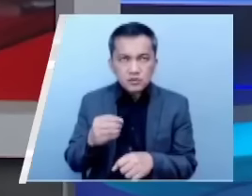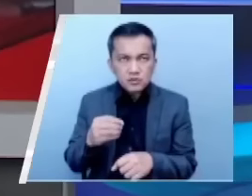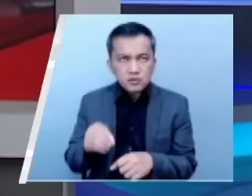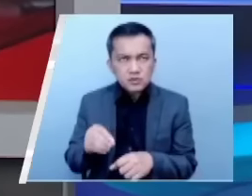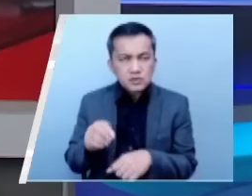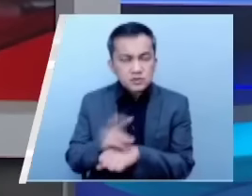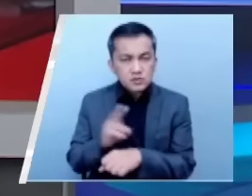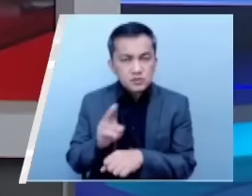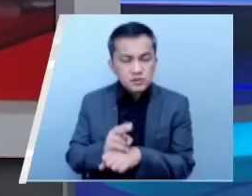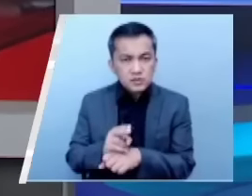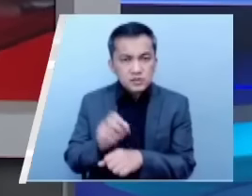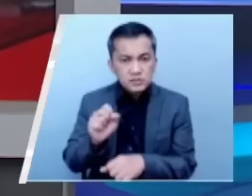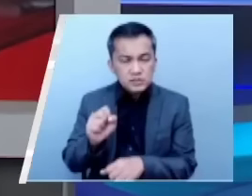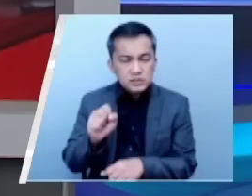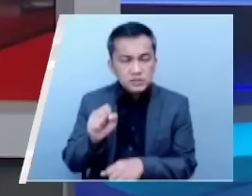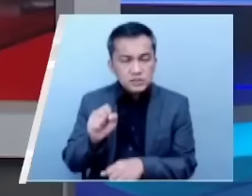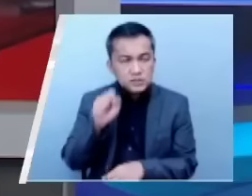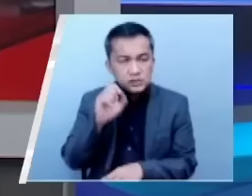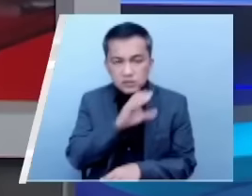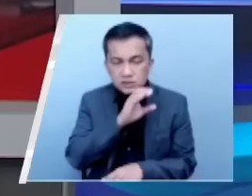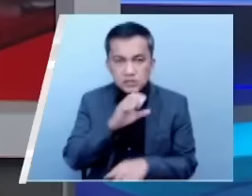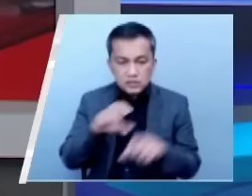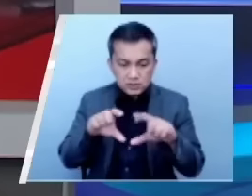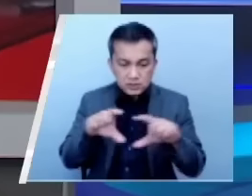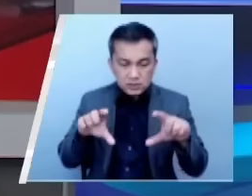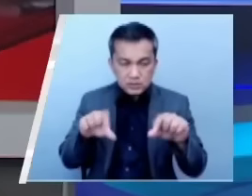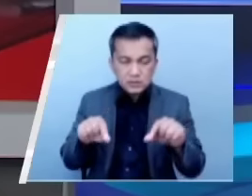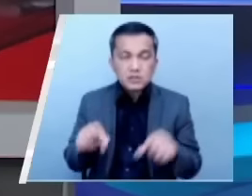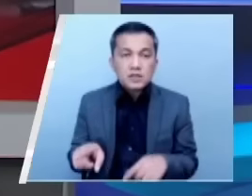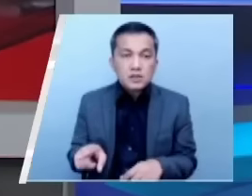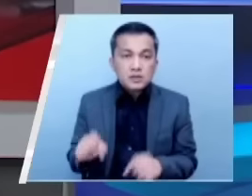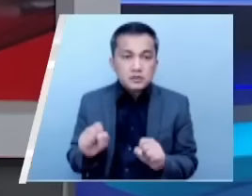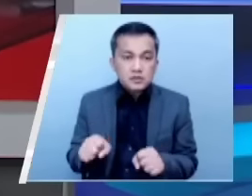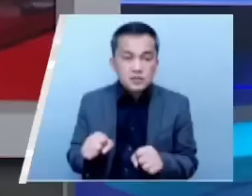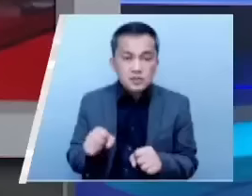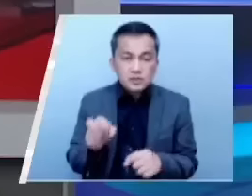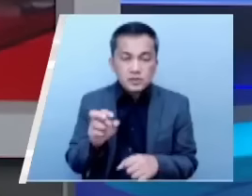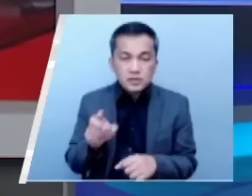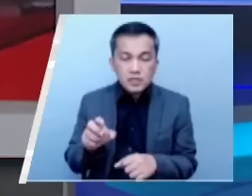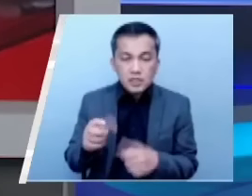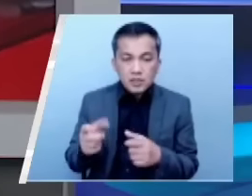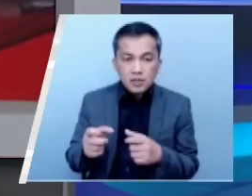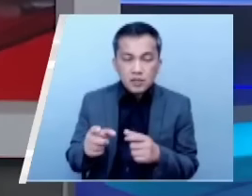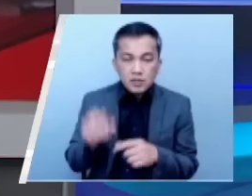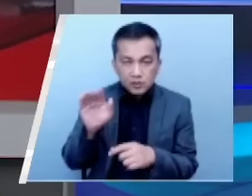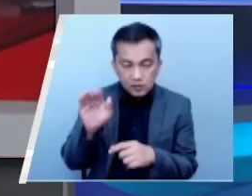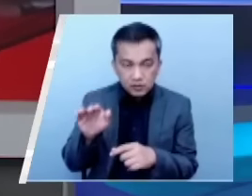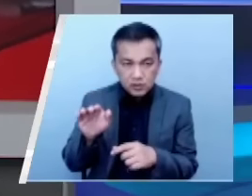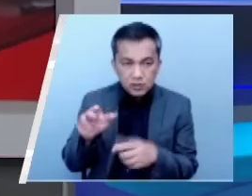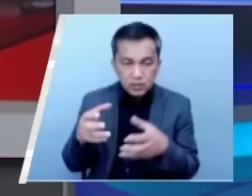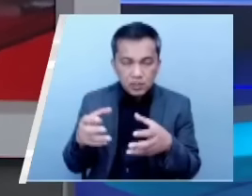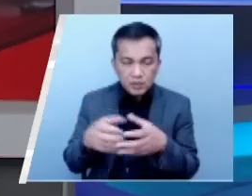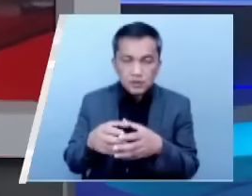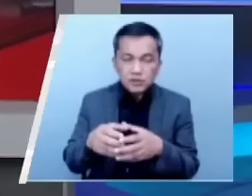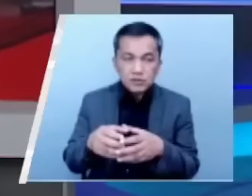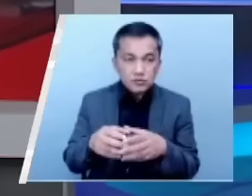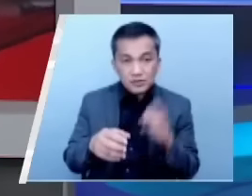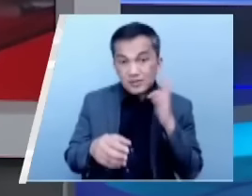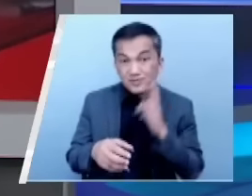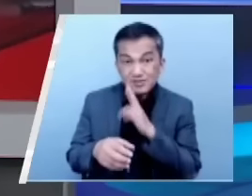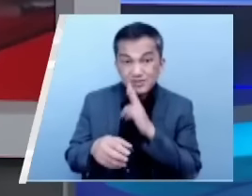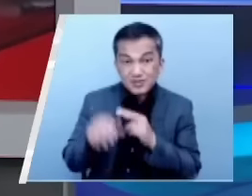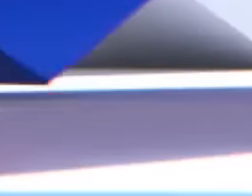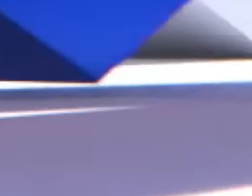o PWD card. Ang paglilinaw ng kapihan at apila ng isang resto group sa pagtutok ni